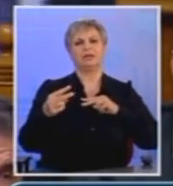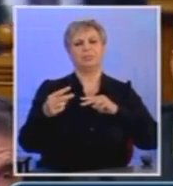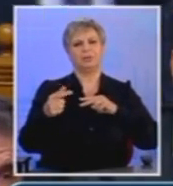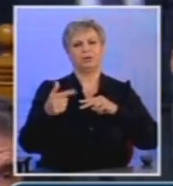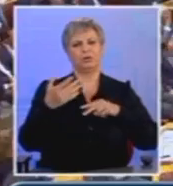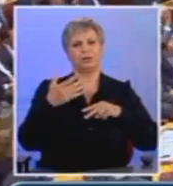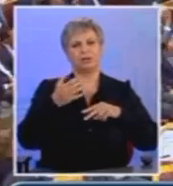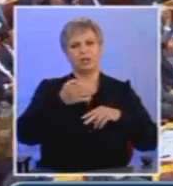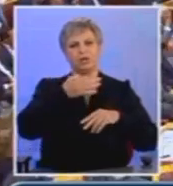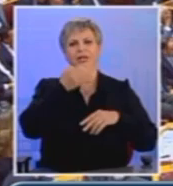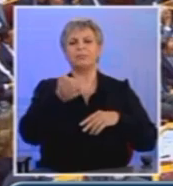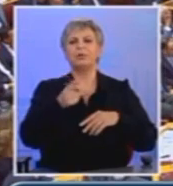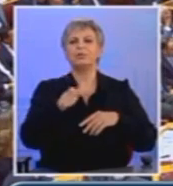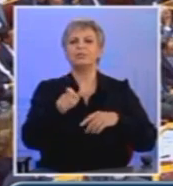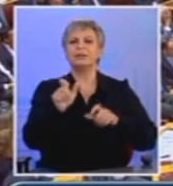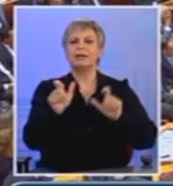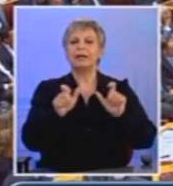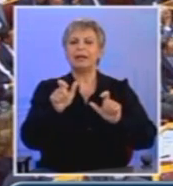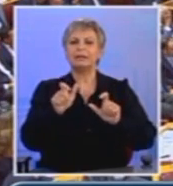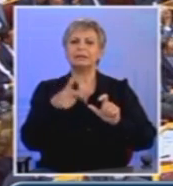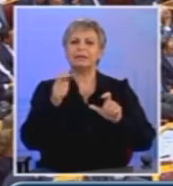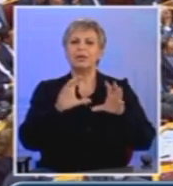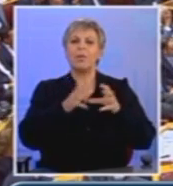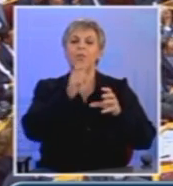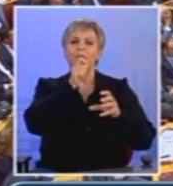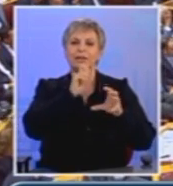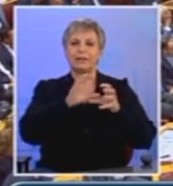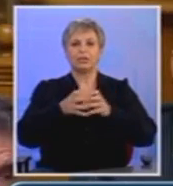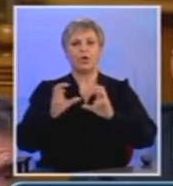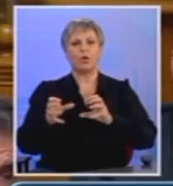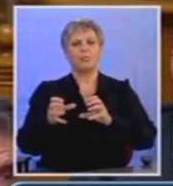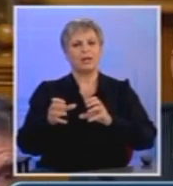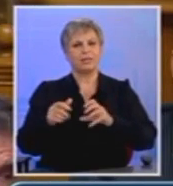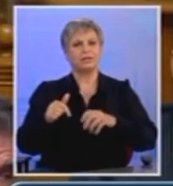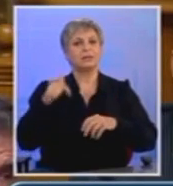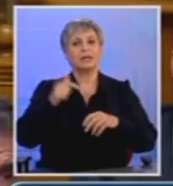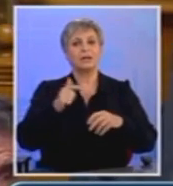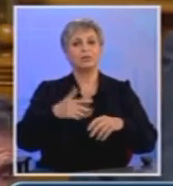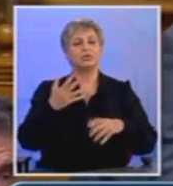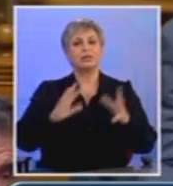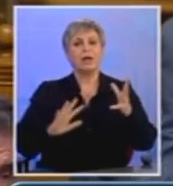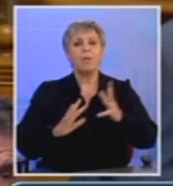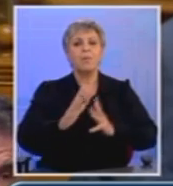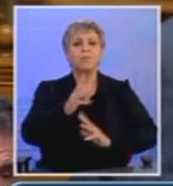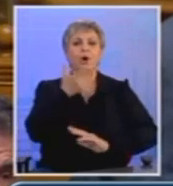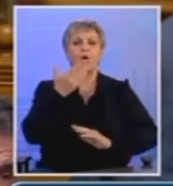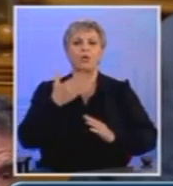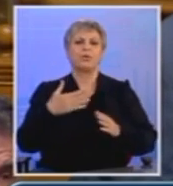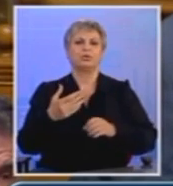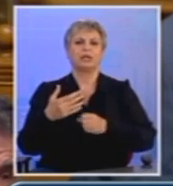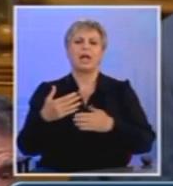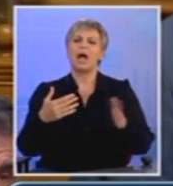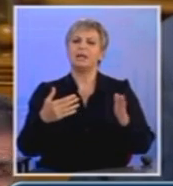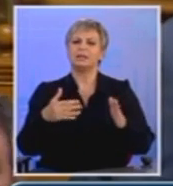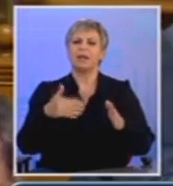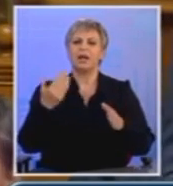με όρους ταξικούς ο μεγάλος αντίπαλος για τις δυνάμεις της προόδου και της αριστεράς βρίσκονται εντός των τυχών